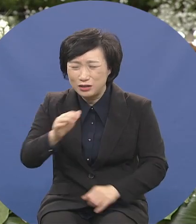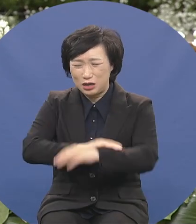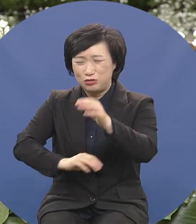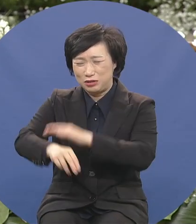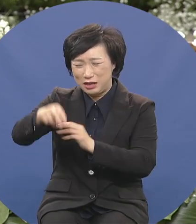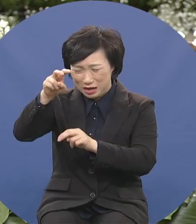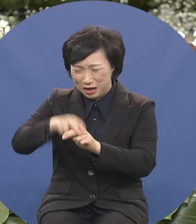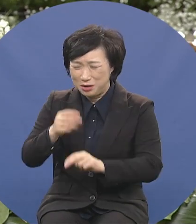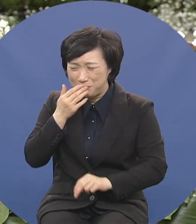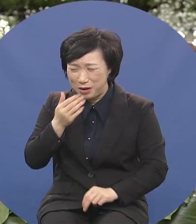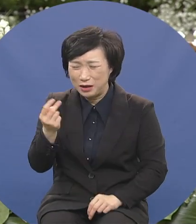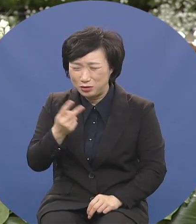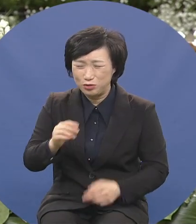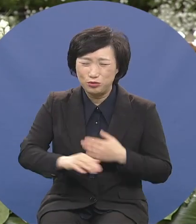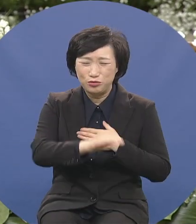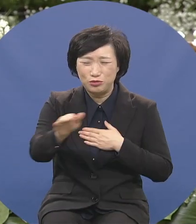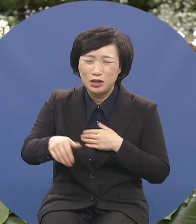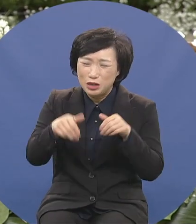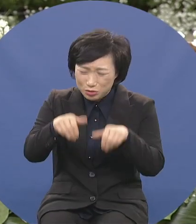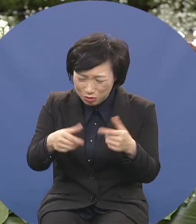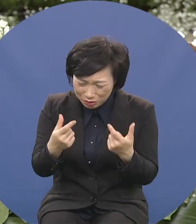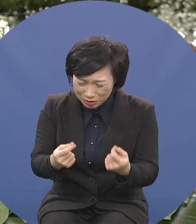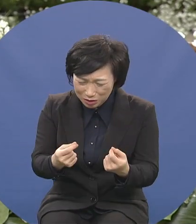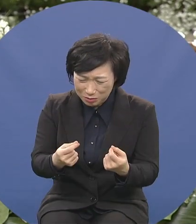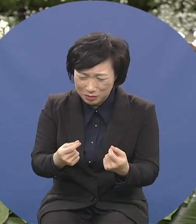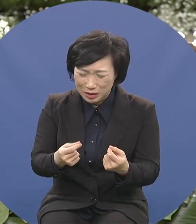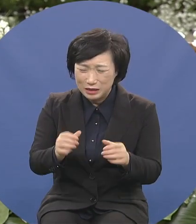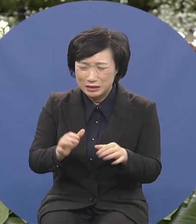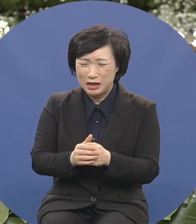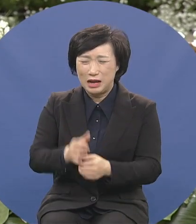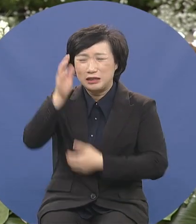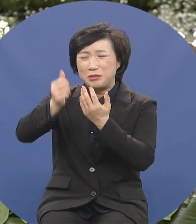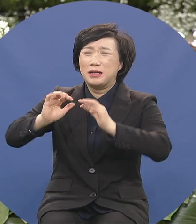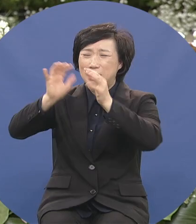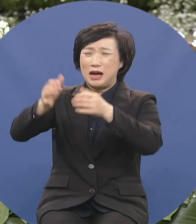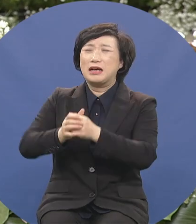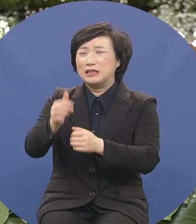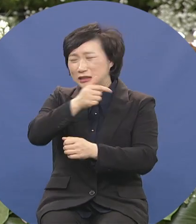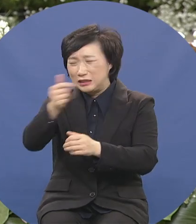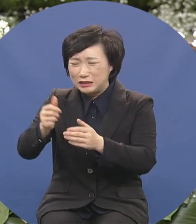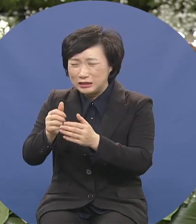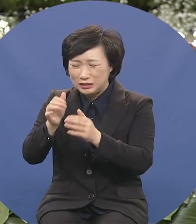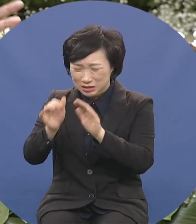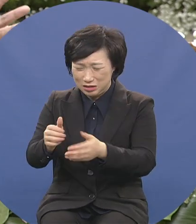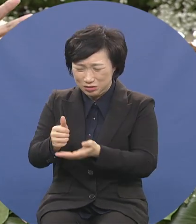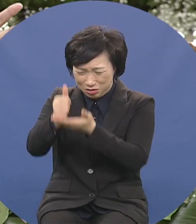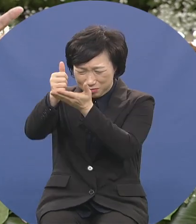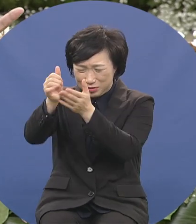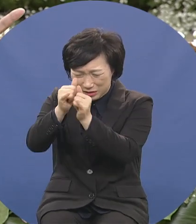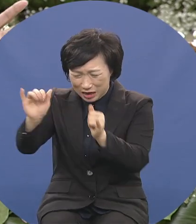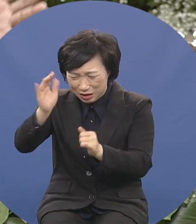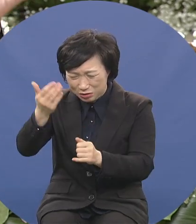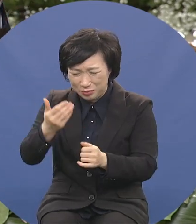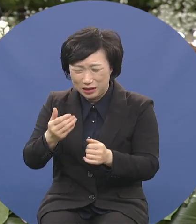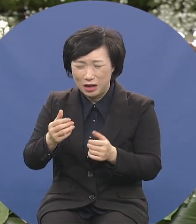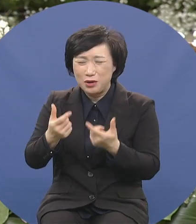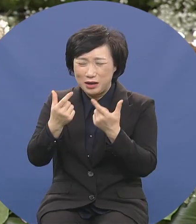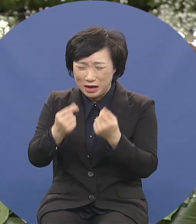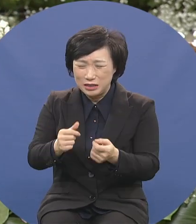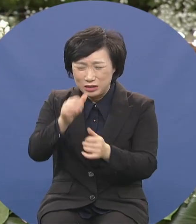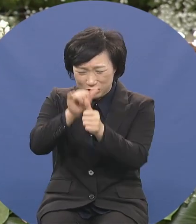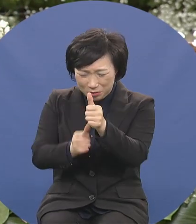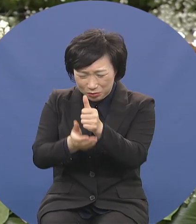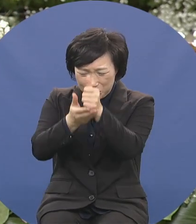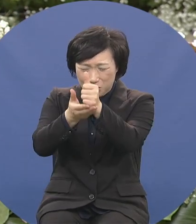그리고 아주 우리는 하인같이 되는 자라야 하늘에서 큰 자가 된다고 했습니다. 그렇게 섬기고